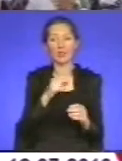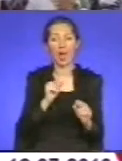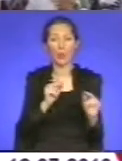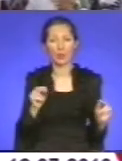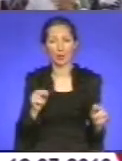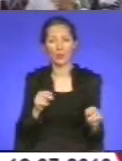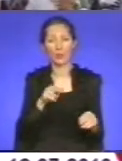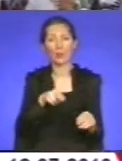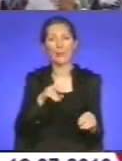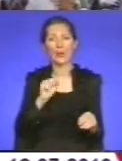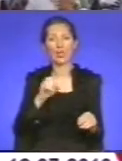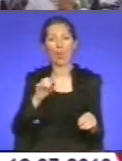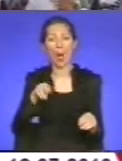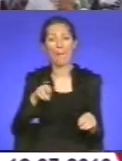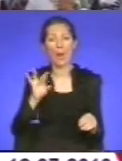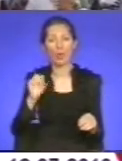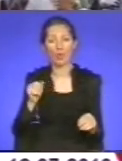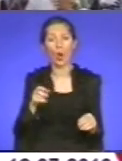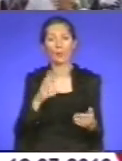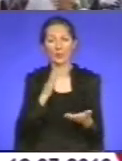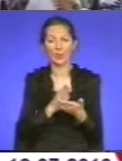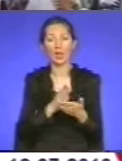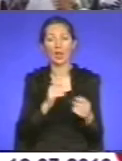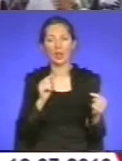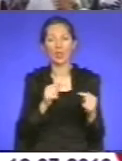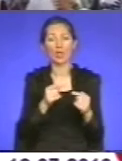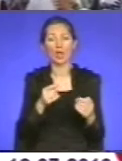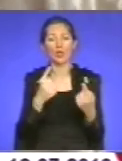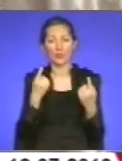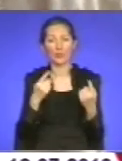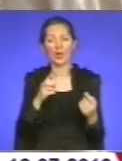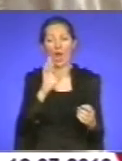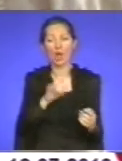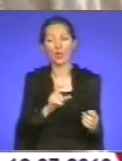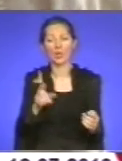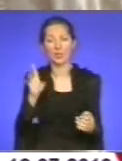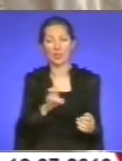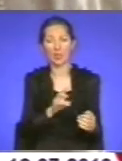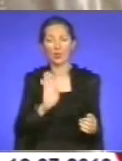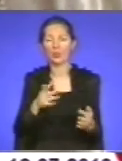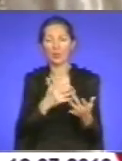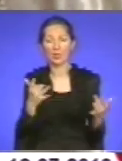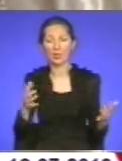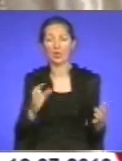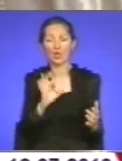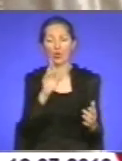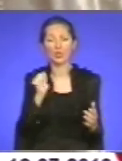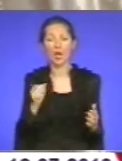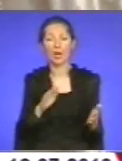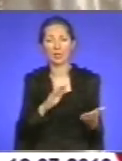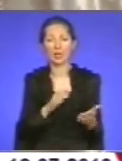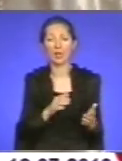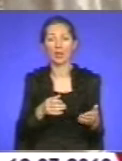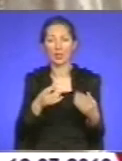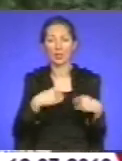видатних людей ранньої історії церкви. Вони походили з різних станів і стали християнами в різний час за абсолютно різних